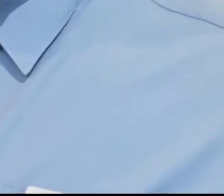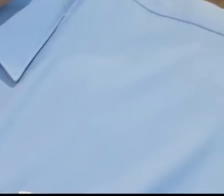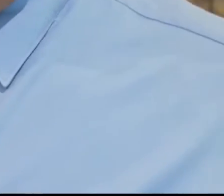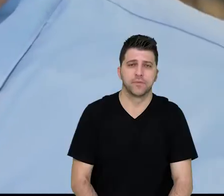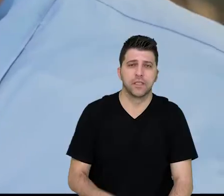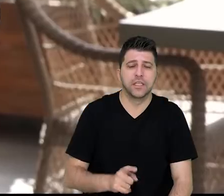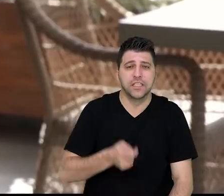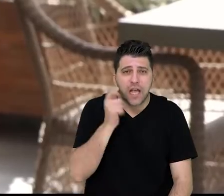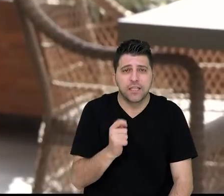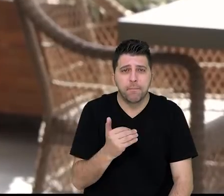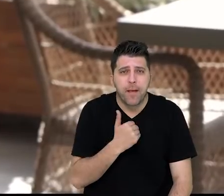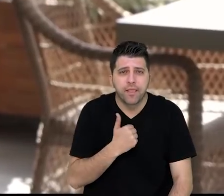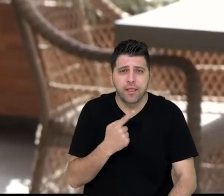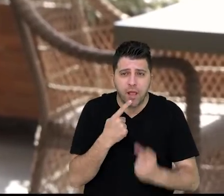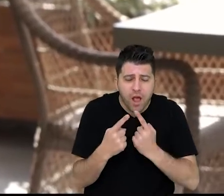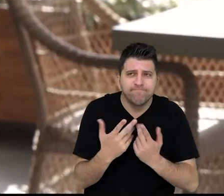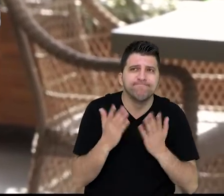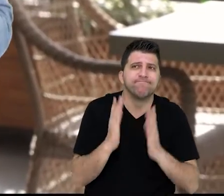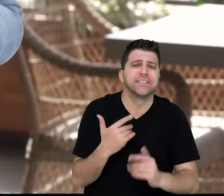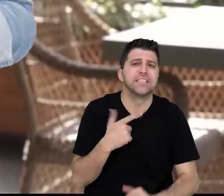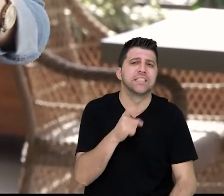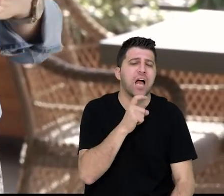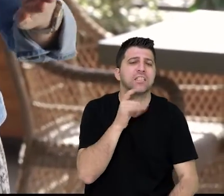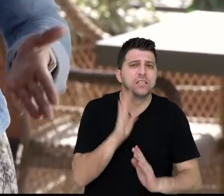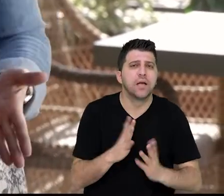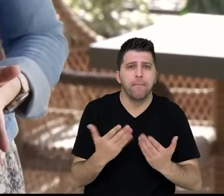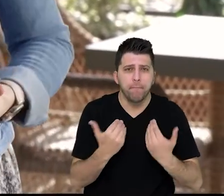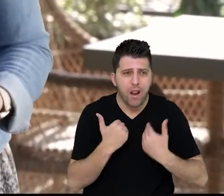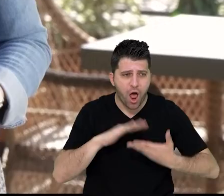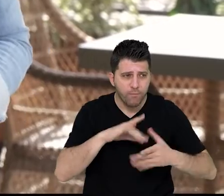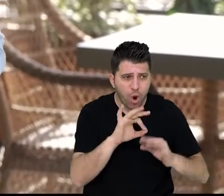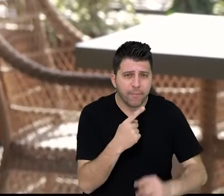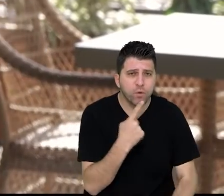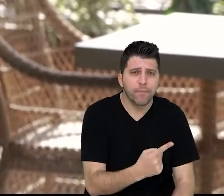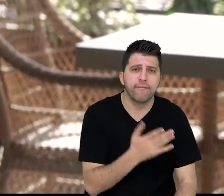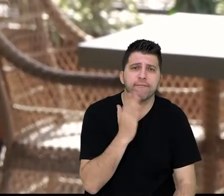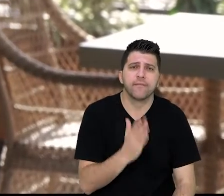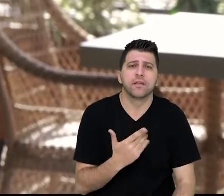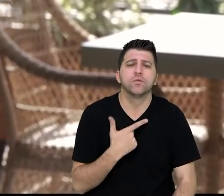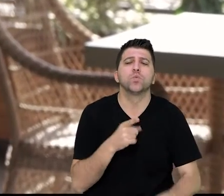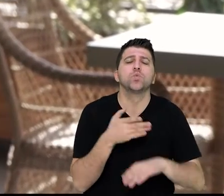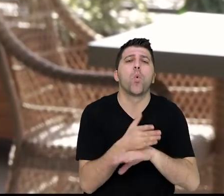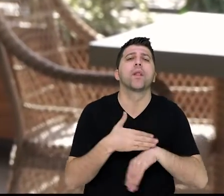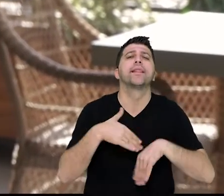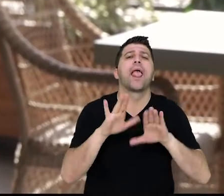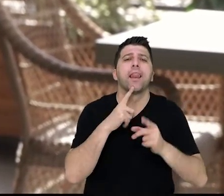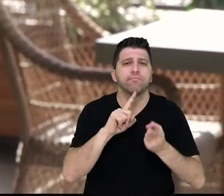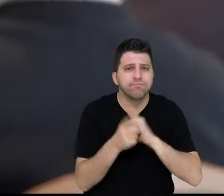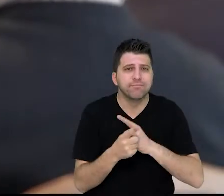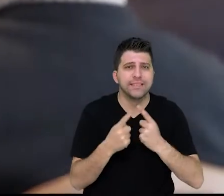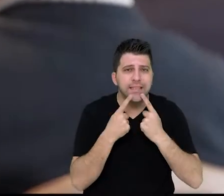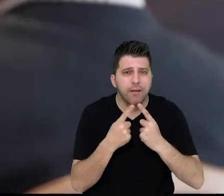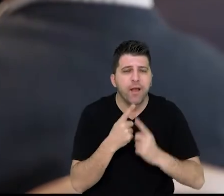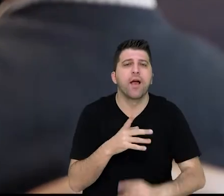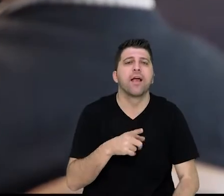ben müşterime böyle hitap ediyorum ne kadar yanlışmış işte ya da ne bileyim ben arkadaşıma böyle hitap ediyorum hiç doğru değilmiş Bunlar deyip